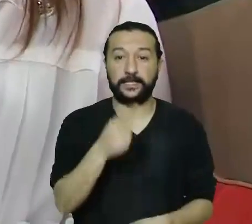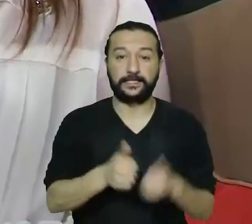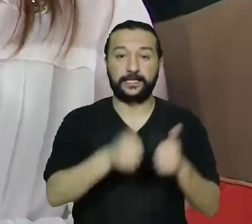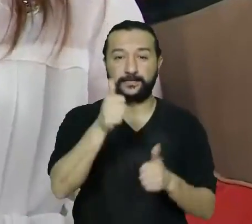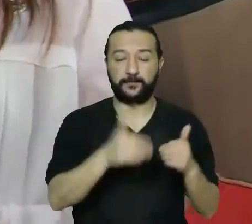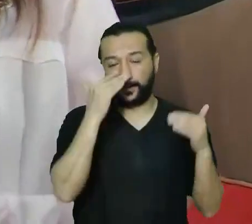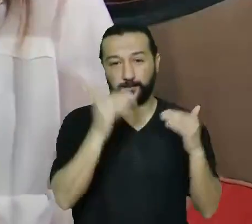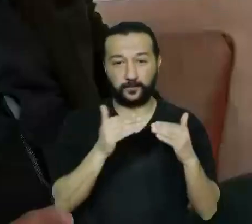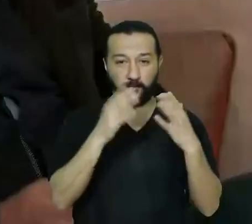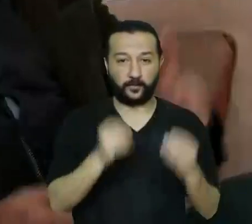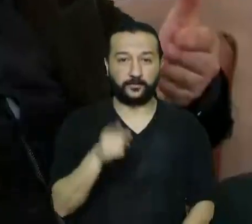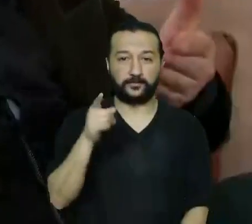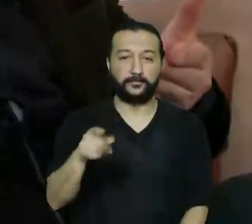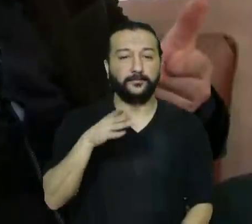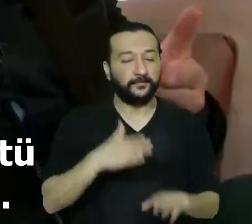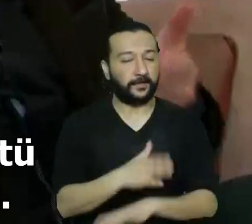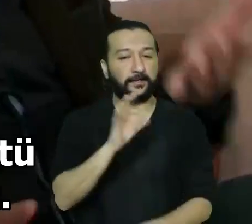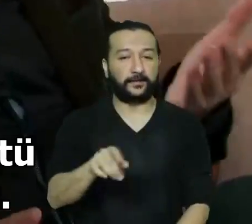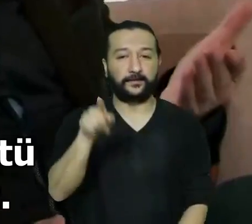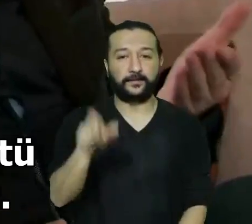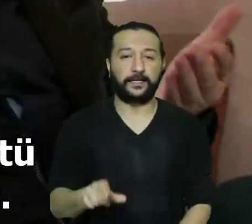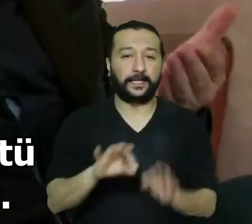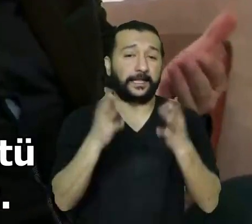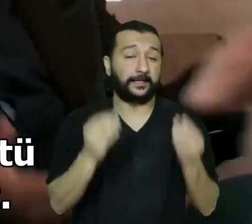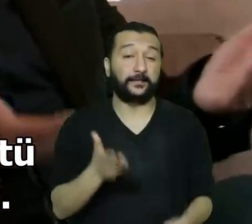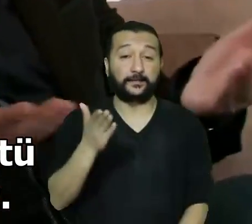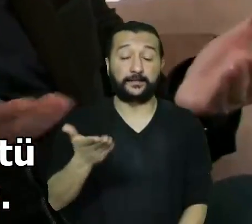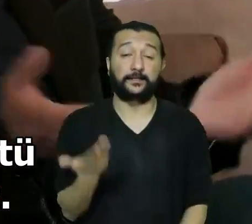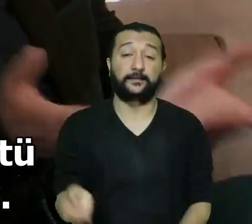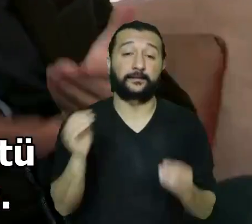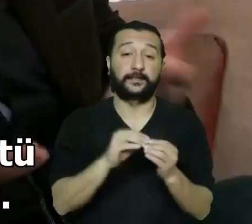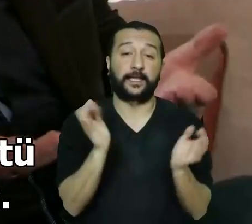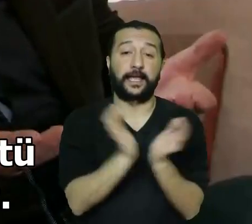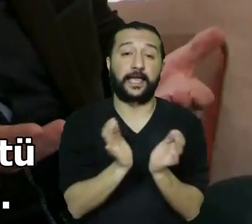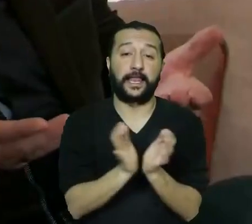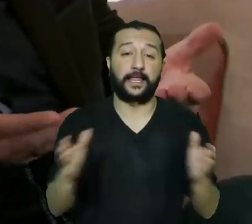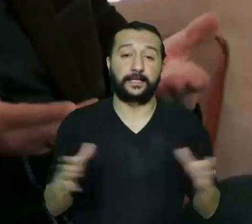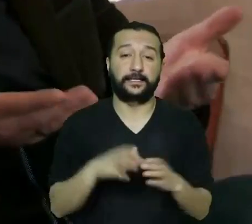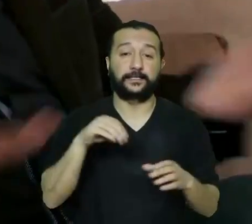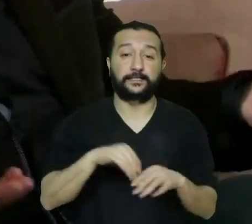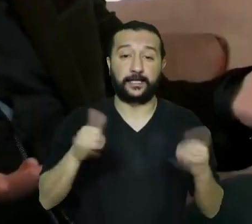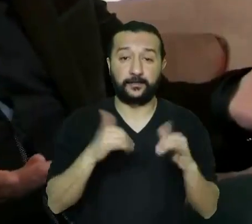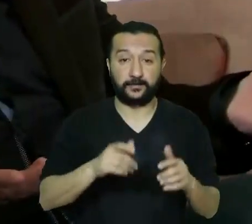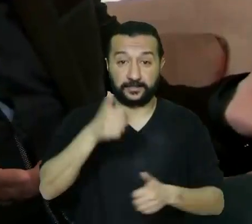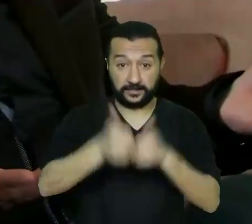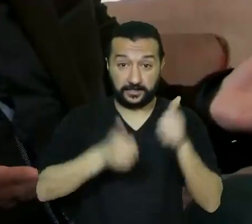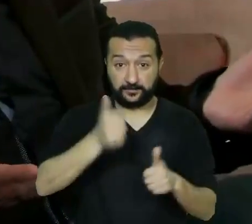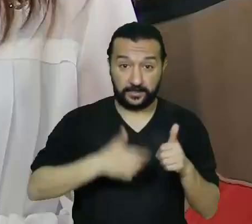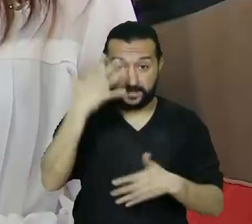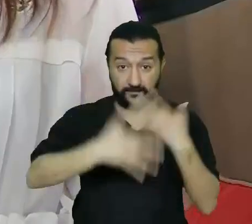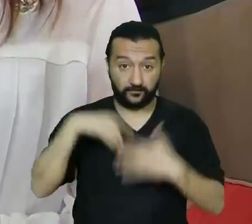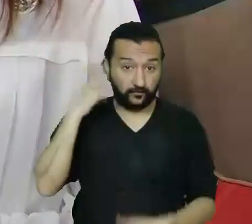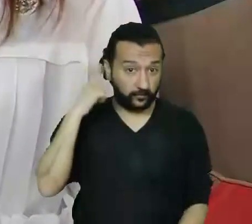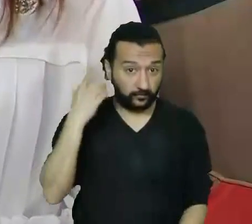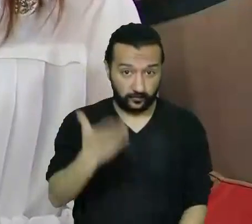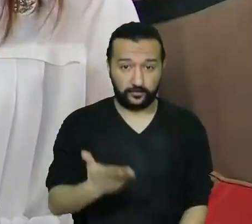yarışma havasına girdi demek. Hakikaten ya. Hayır nedir bu yani? Hani altı üstü aile arasında eğleneceğiz. Sanki Eurovision yarışmasına katılıyor ya.